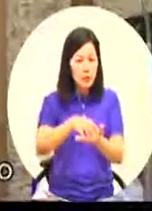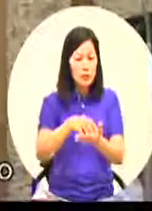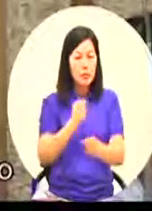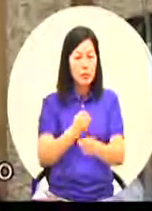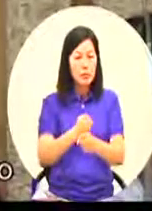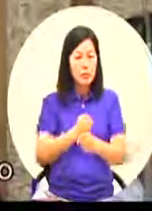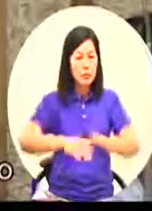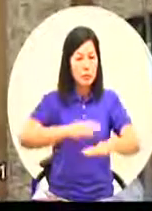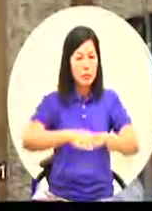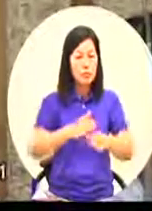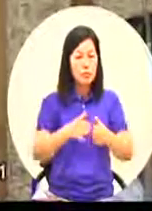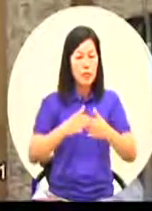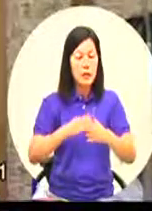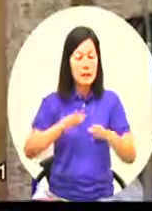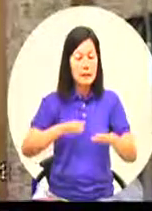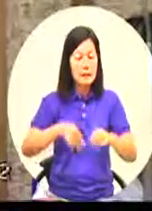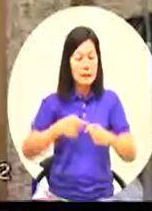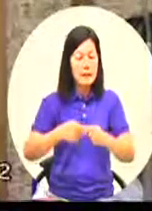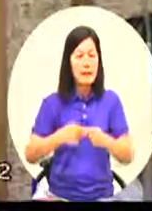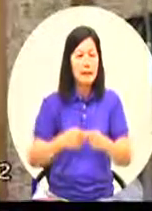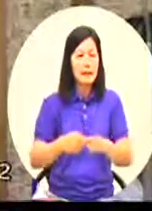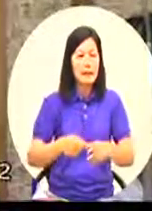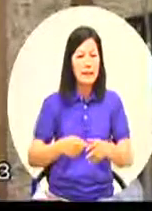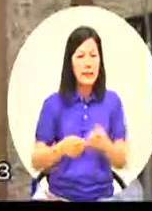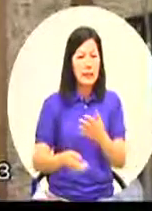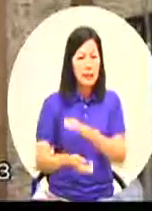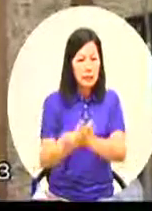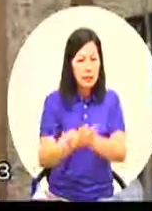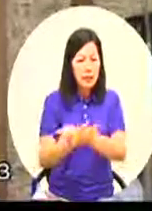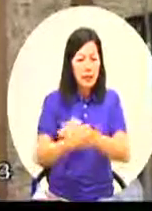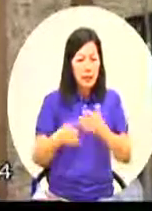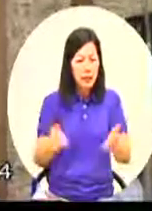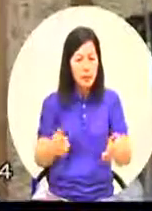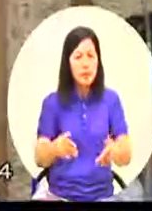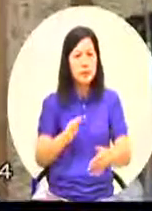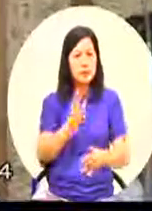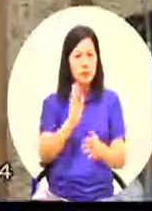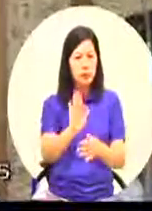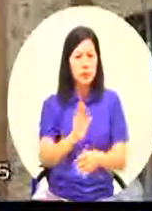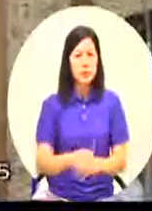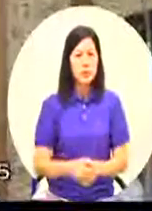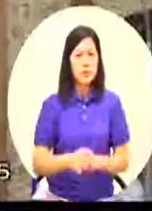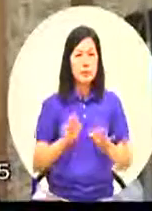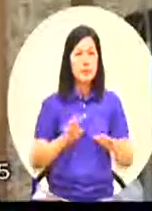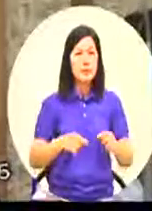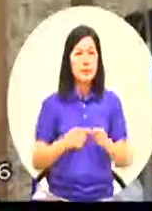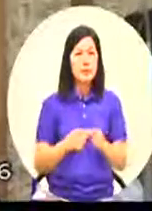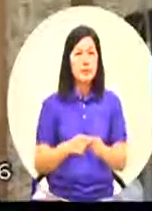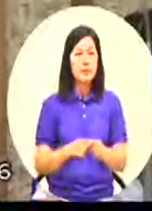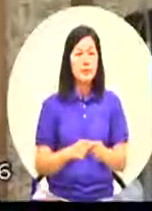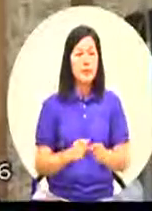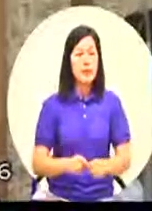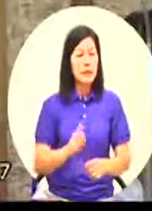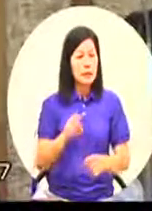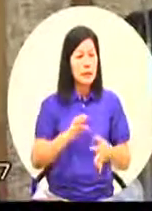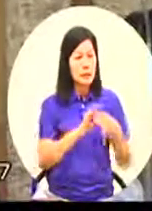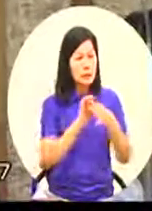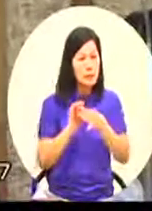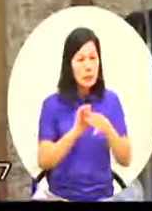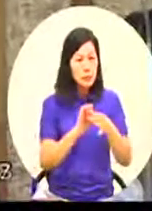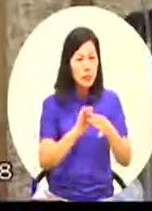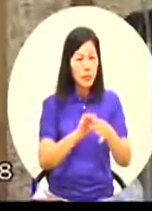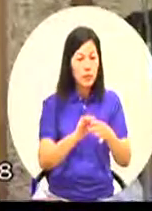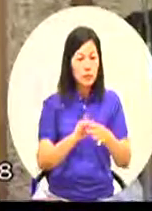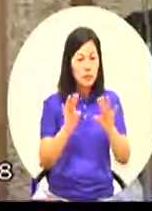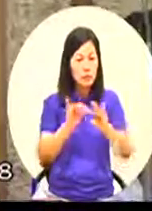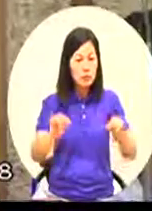们还是继续去赶工了哈。那我想议员哈，你关心的部分啊，包括议员你关心整个土地